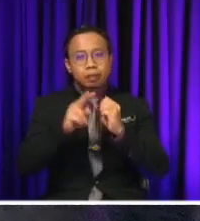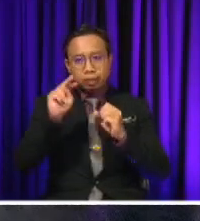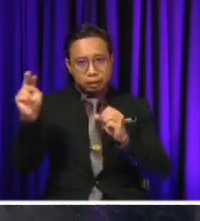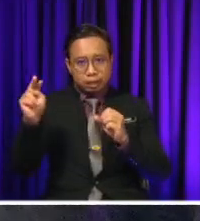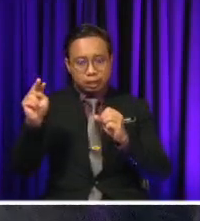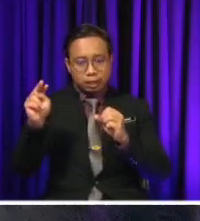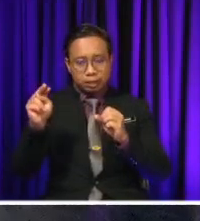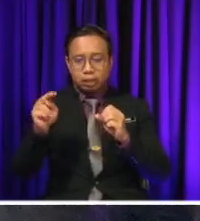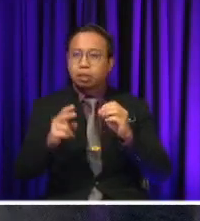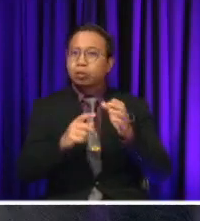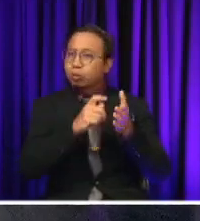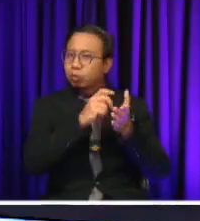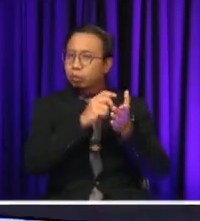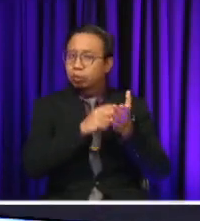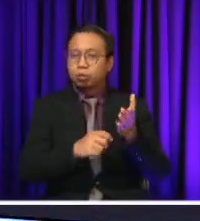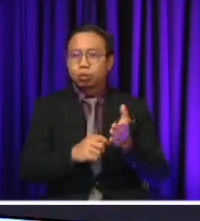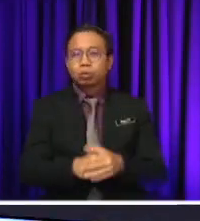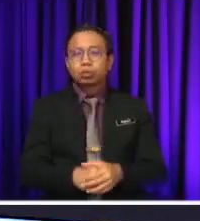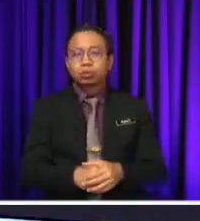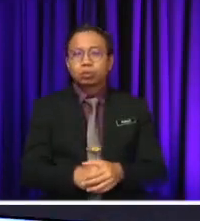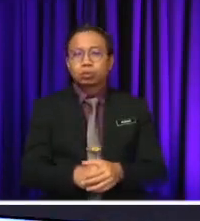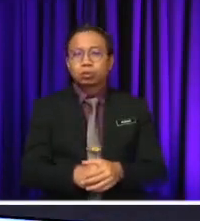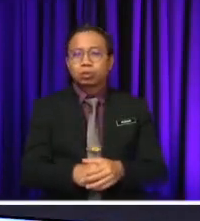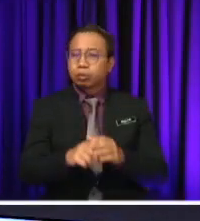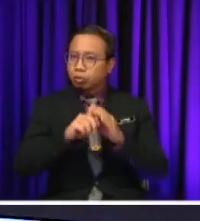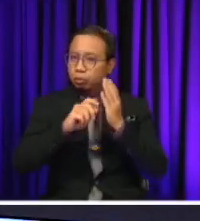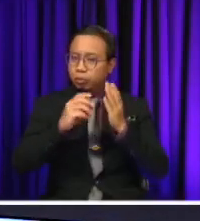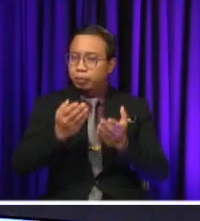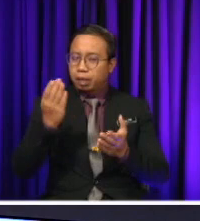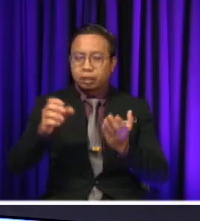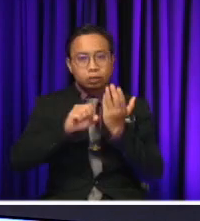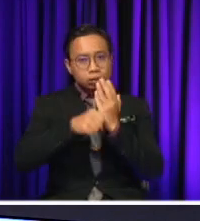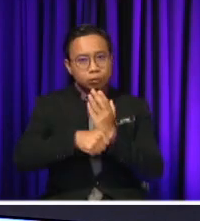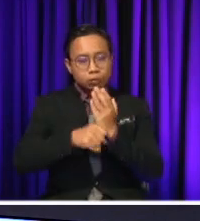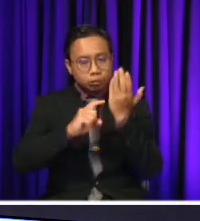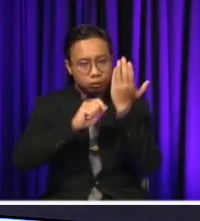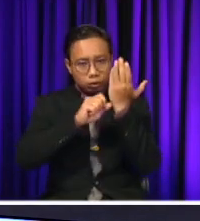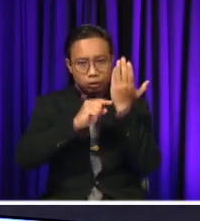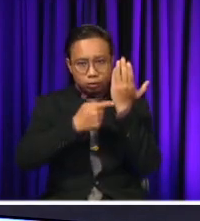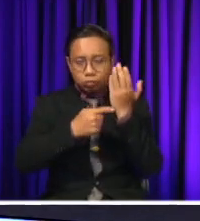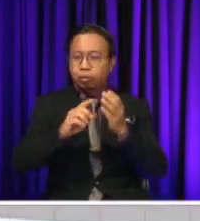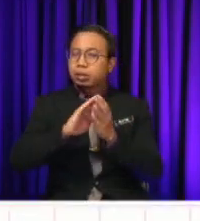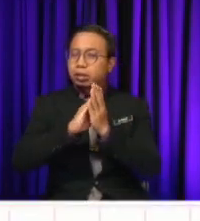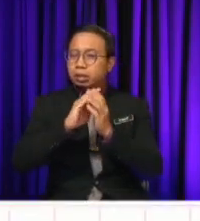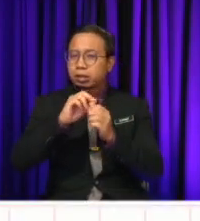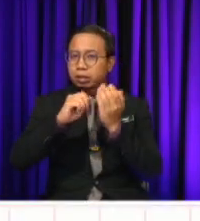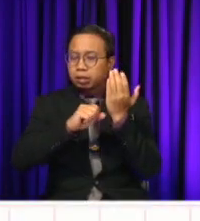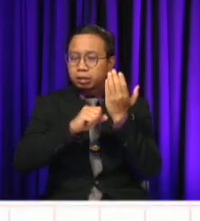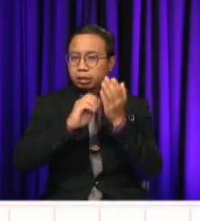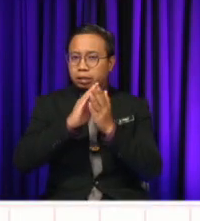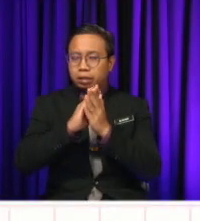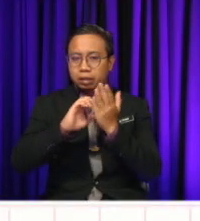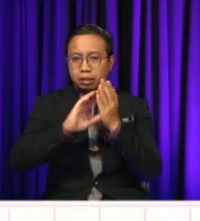kedua kita nak guna sebuah bahan semula jadi penggunaan bahan seru optimal Maksudnya